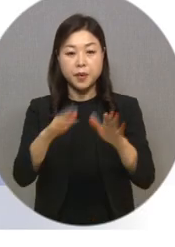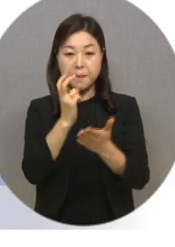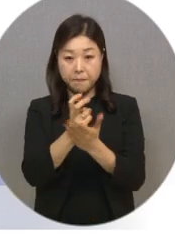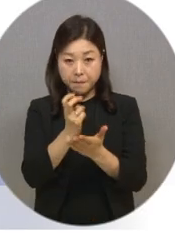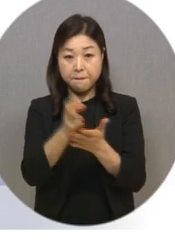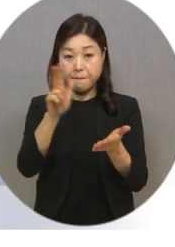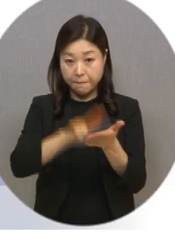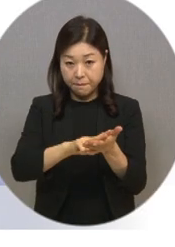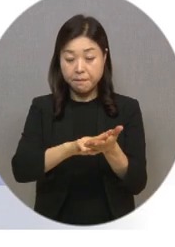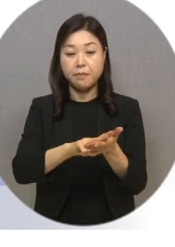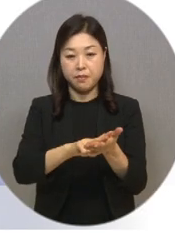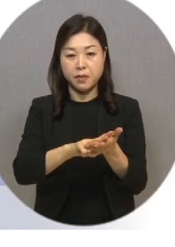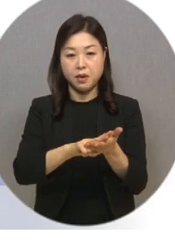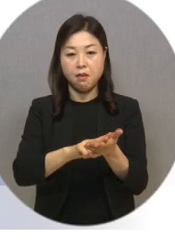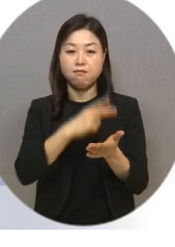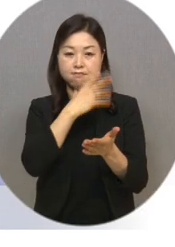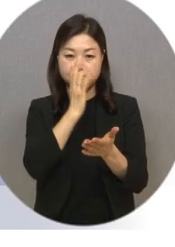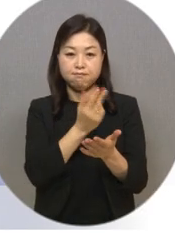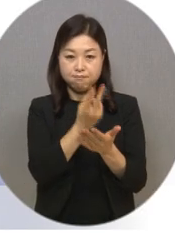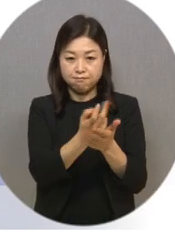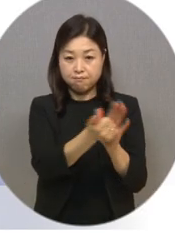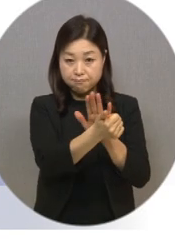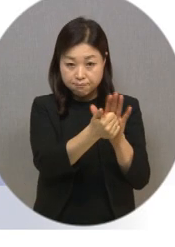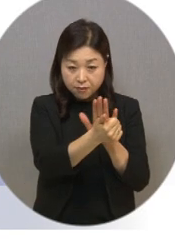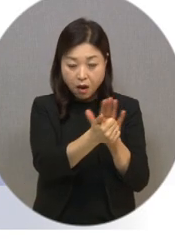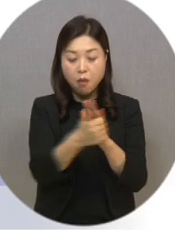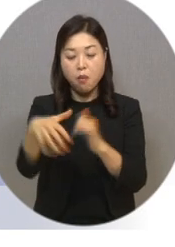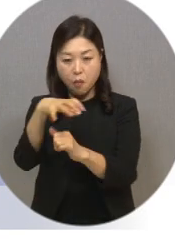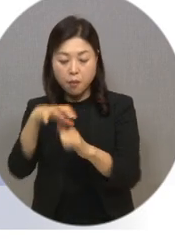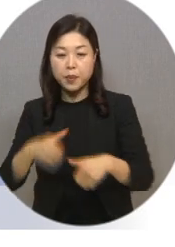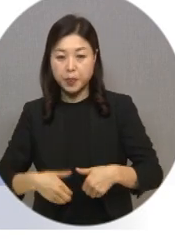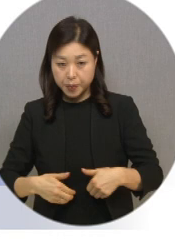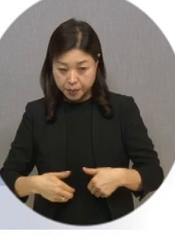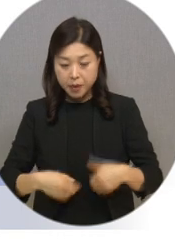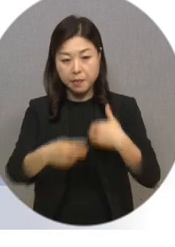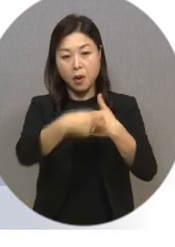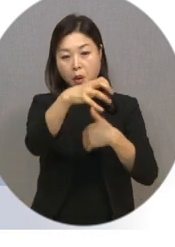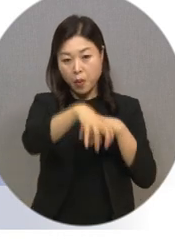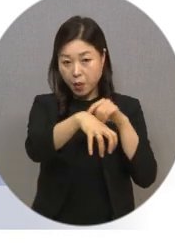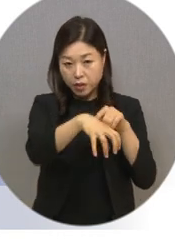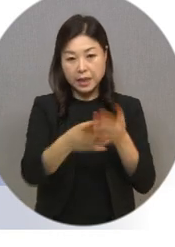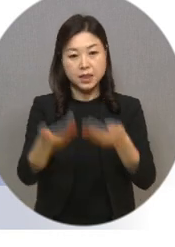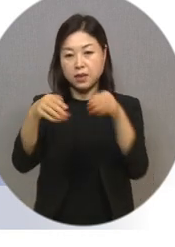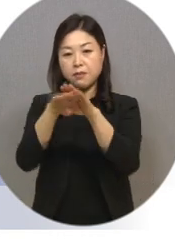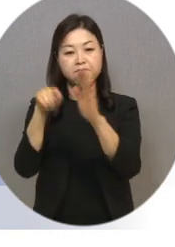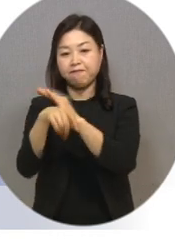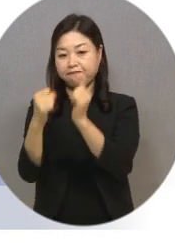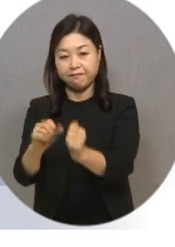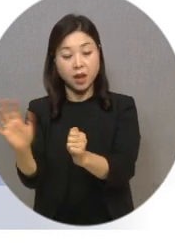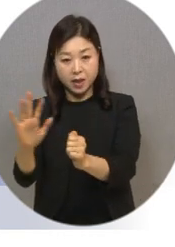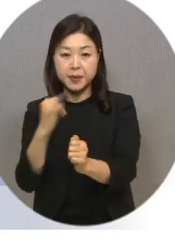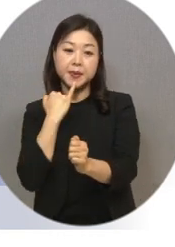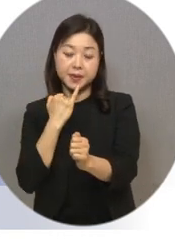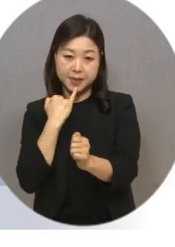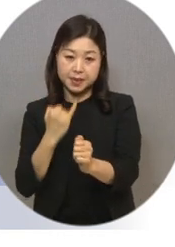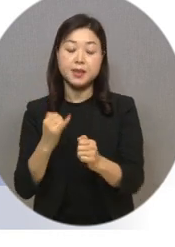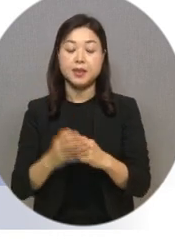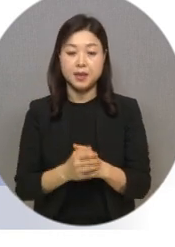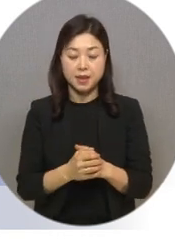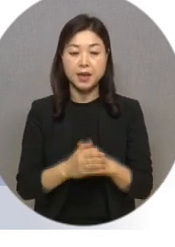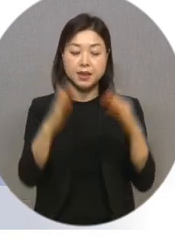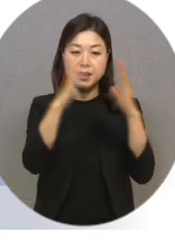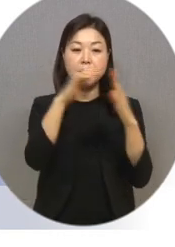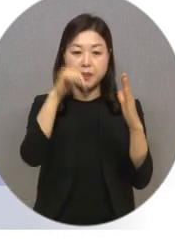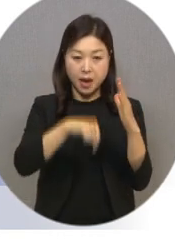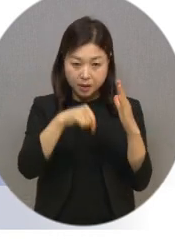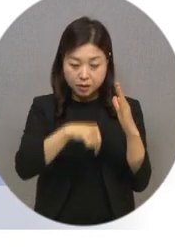정으로 요양 돌봄이 필요한 국민은 병원이나 시설 등에 머물지 않고도 살던 곳에서 계속해서 제가 서비스를